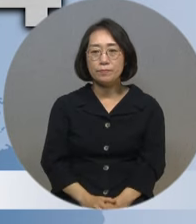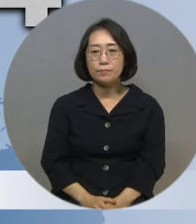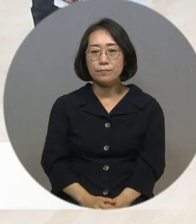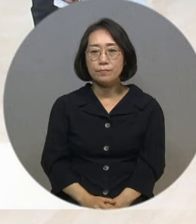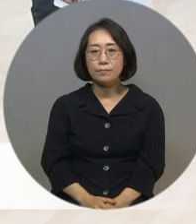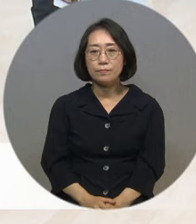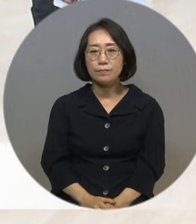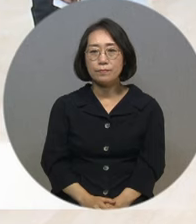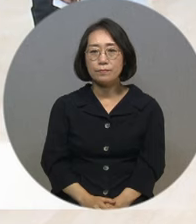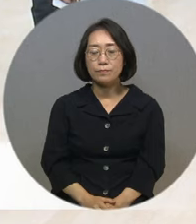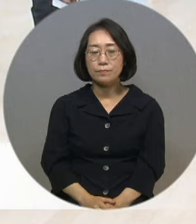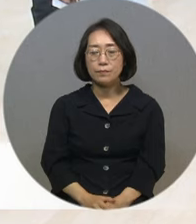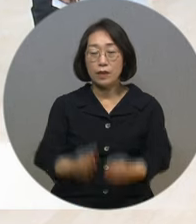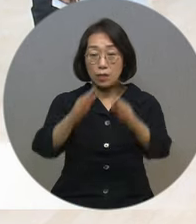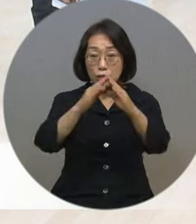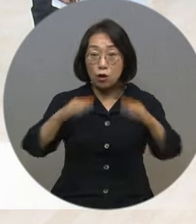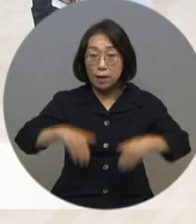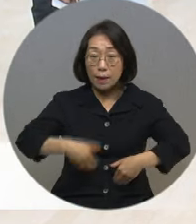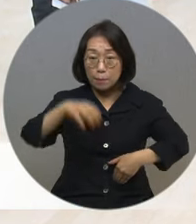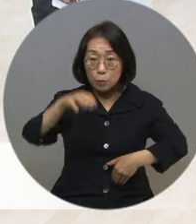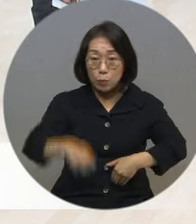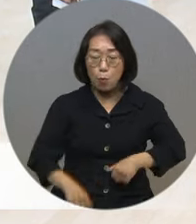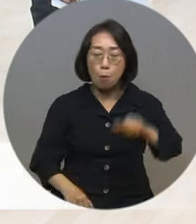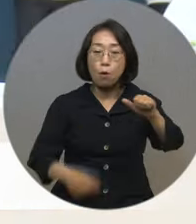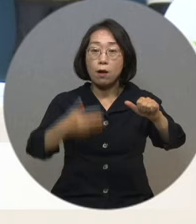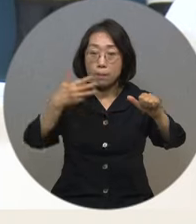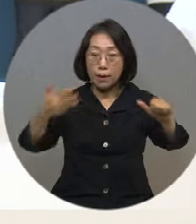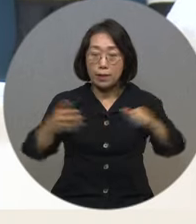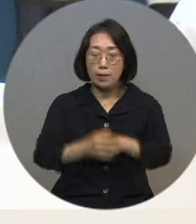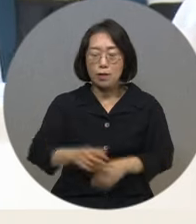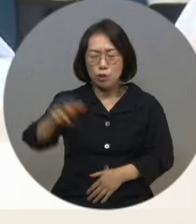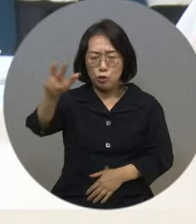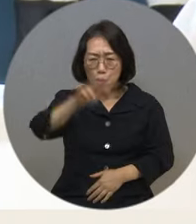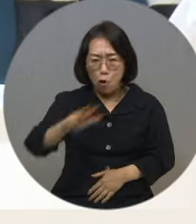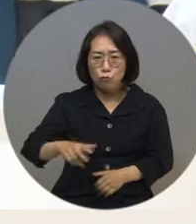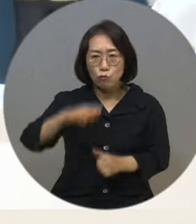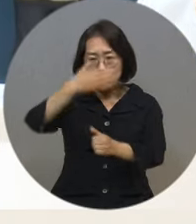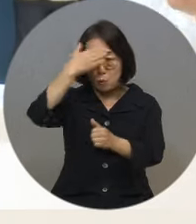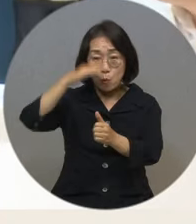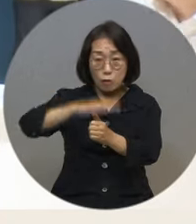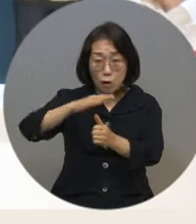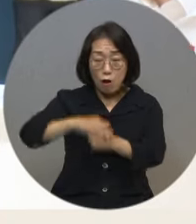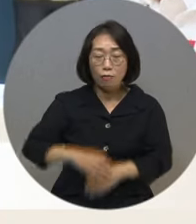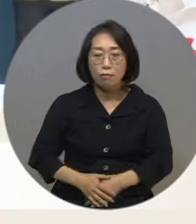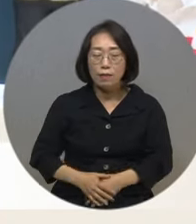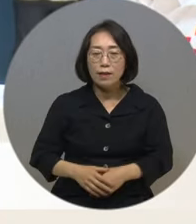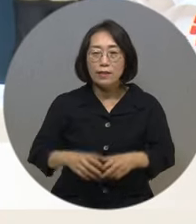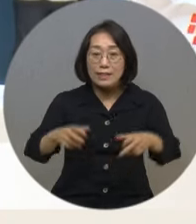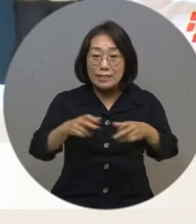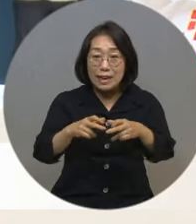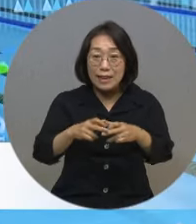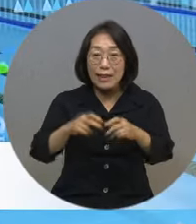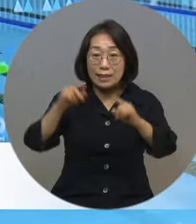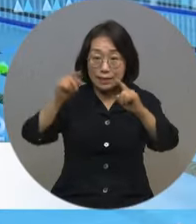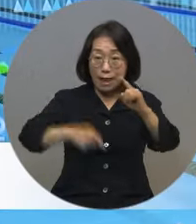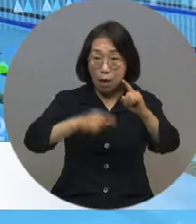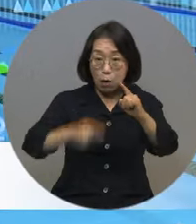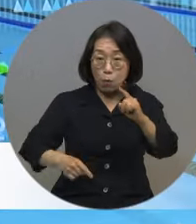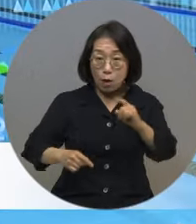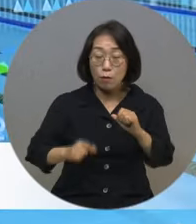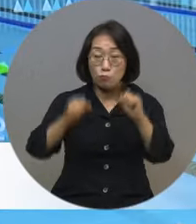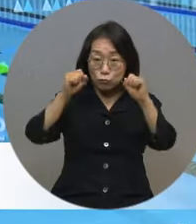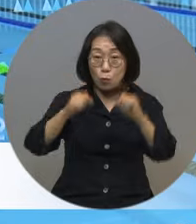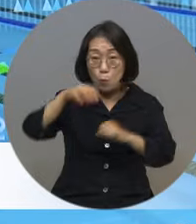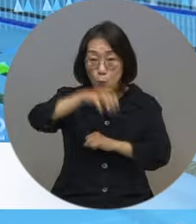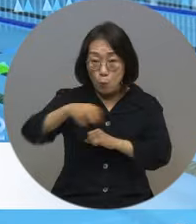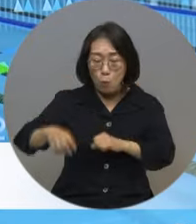다녀왔습니다 전남도가 지난 8일 전국 소년 장애인 체전이 열리는 목포 실내 체육관과 목포 실내